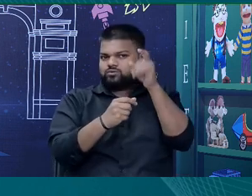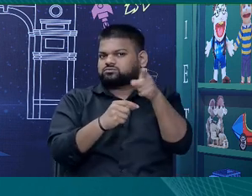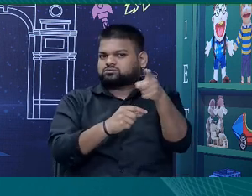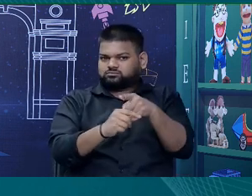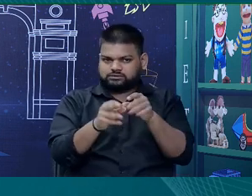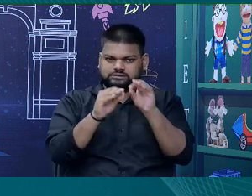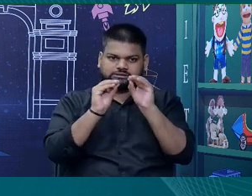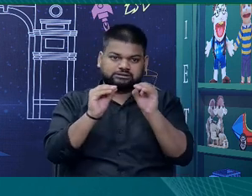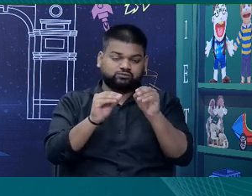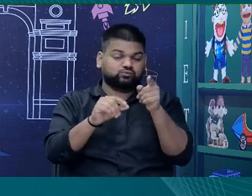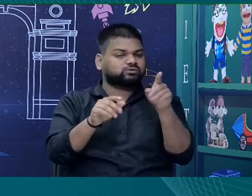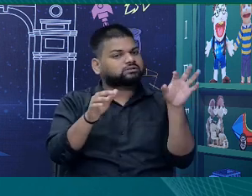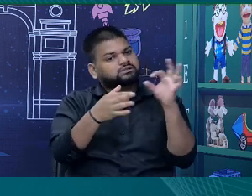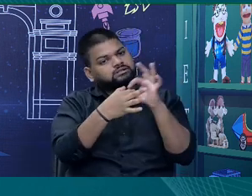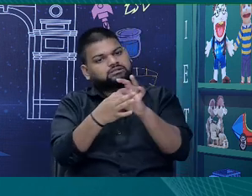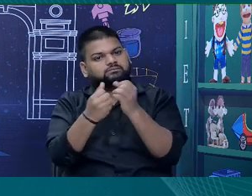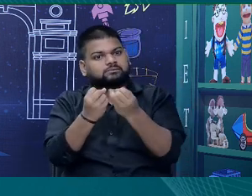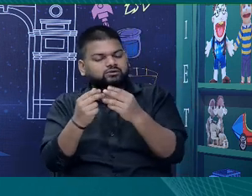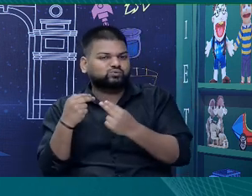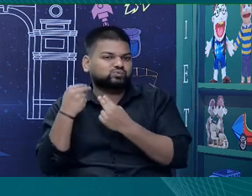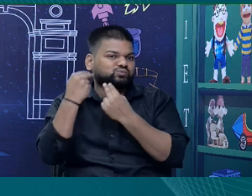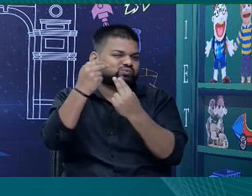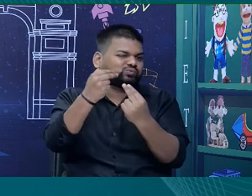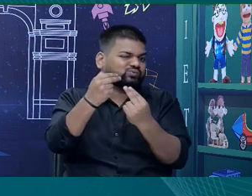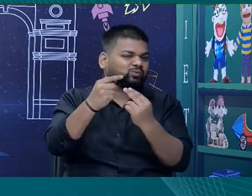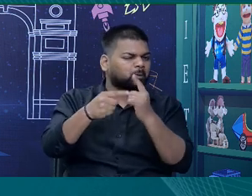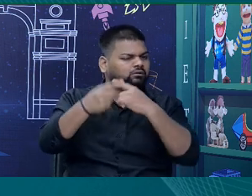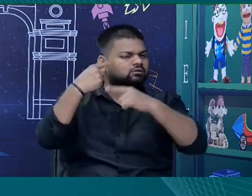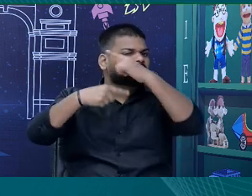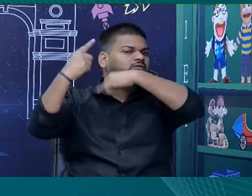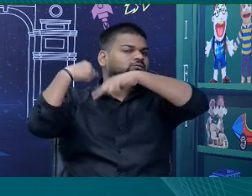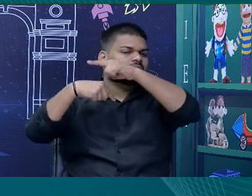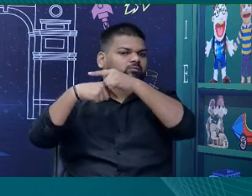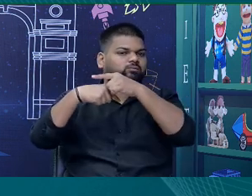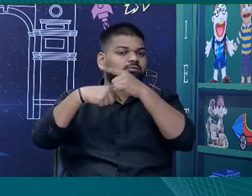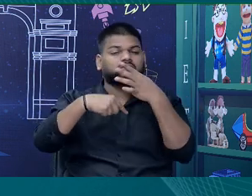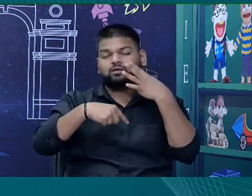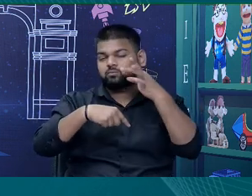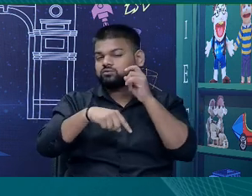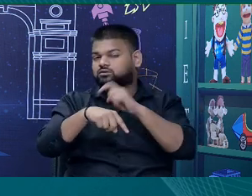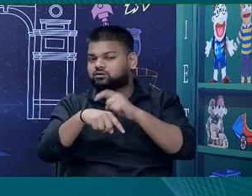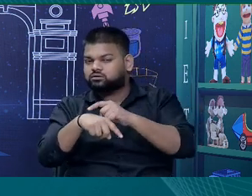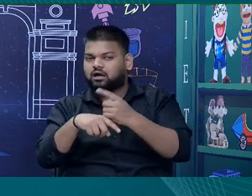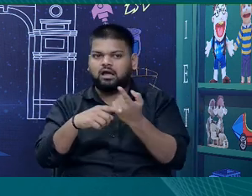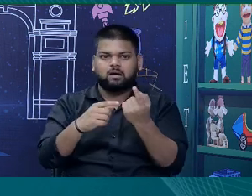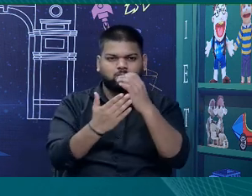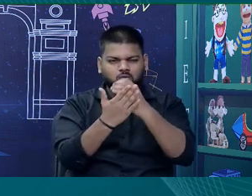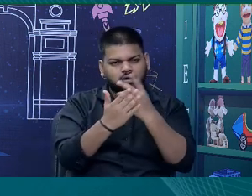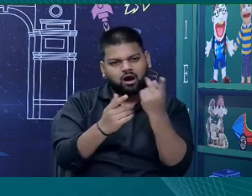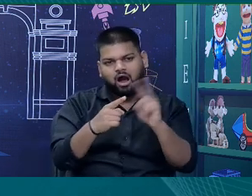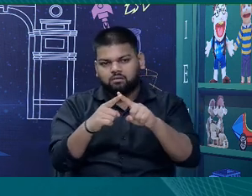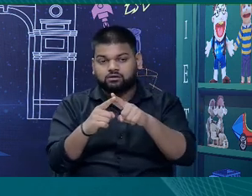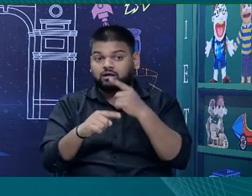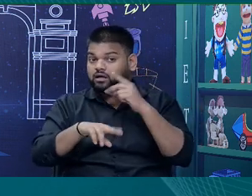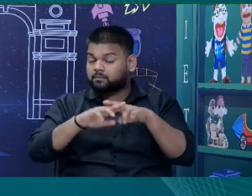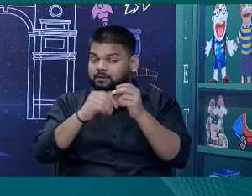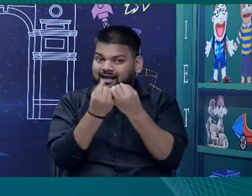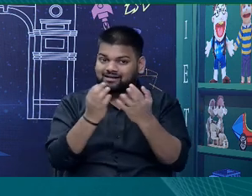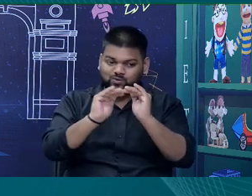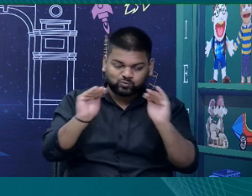एंसन मिस्ट्रीज हिस्टोरिकल इवेंट्स को भी क्लास में बच्चों के साथ डिस्कस करिए तो इससे क्या होता है जी बच्चे का हिस्ट्री में इंटरेस्ट होगा